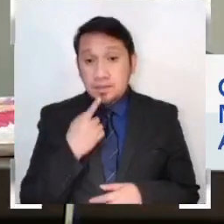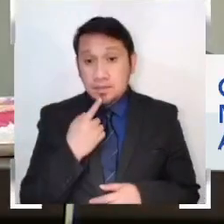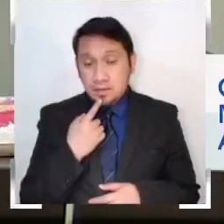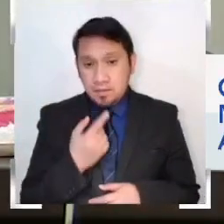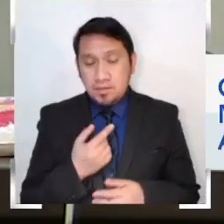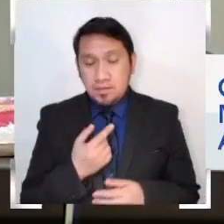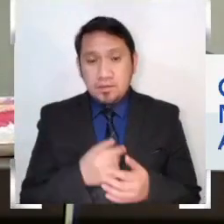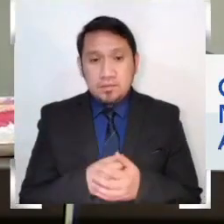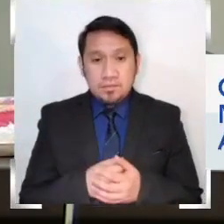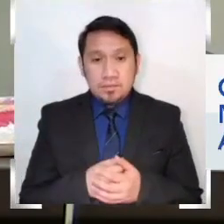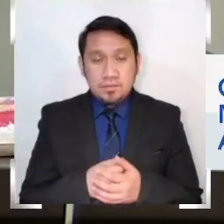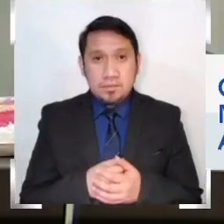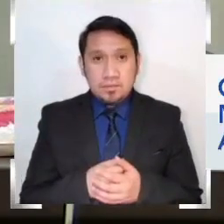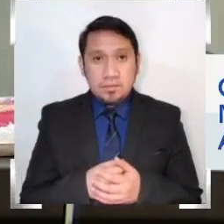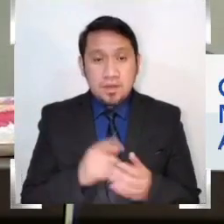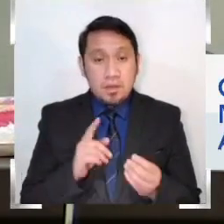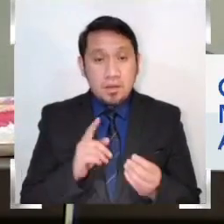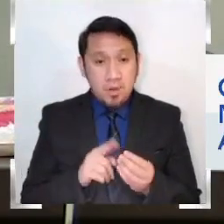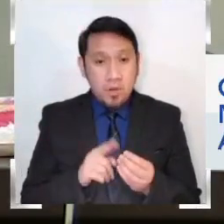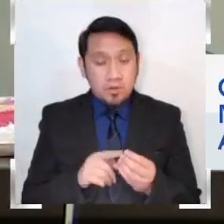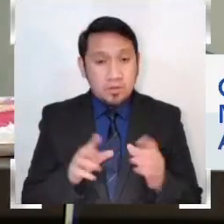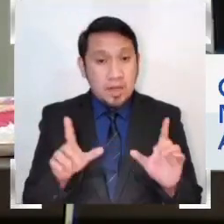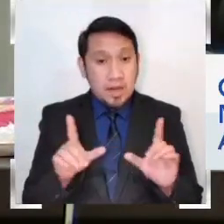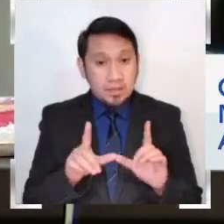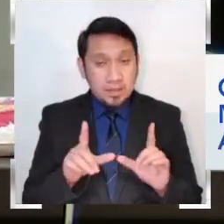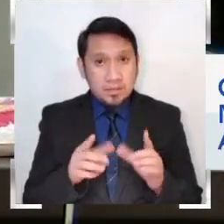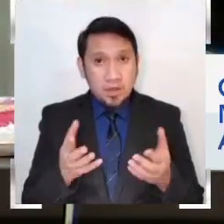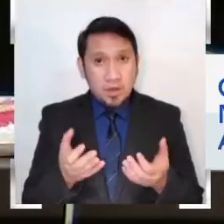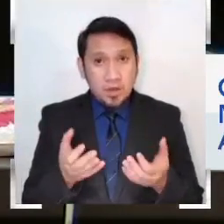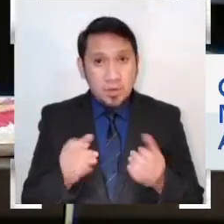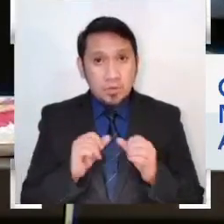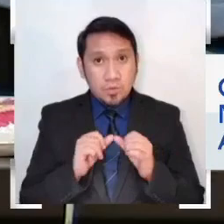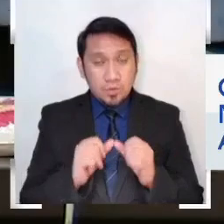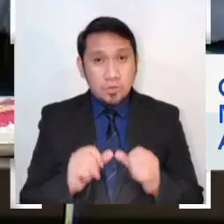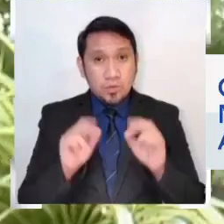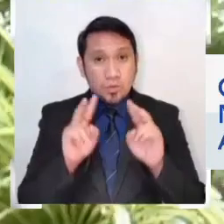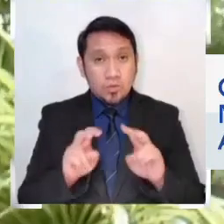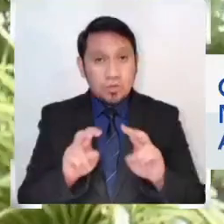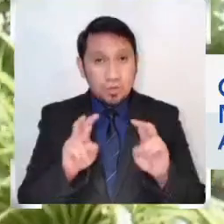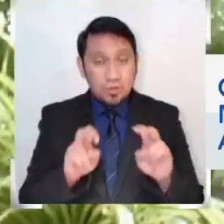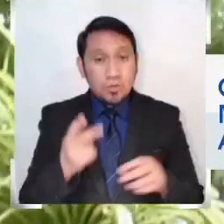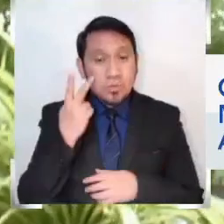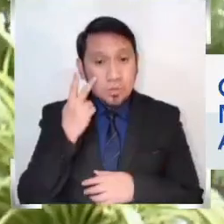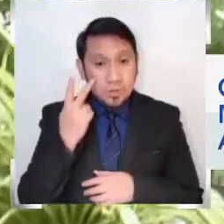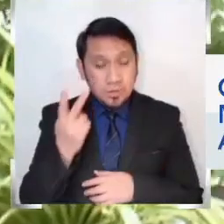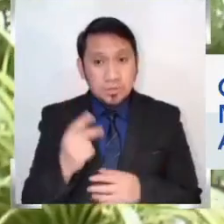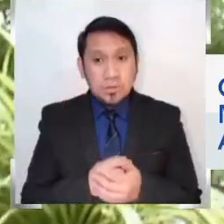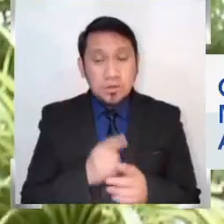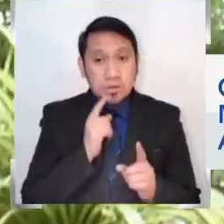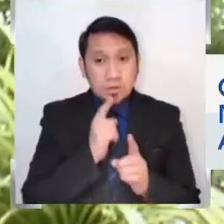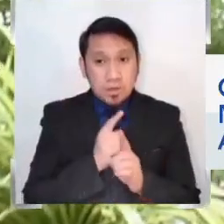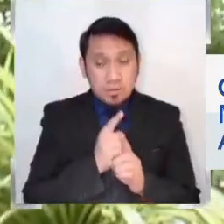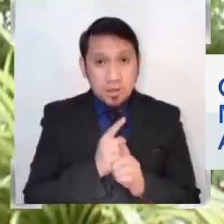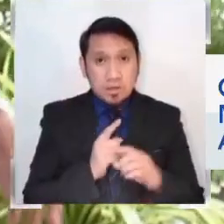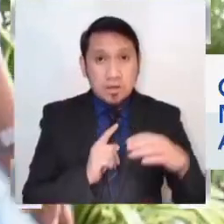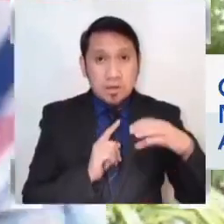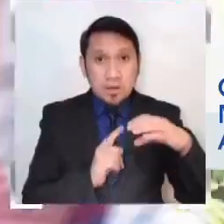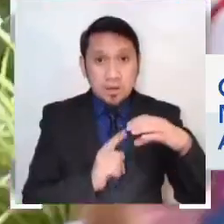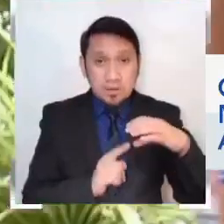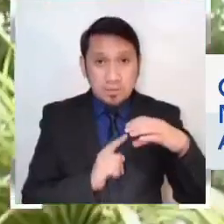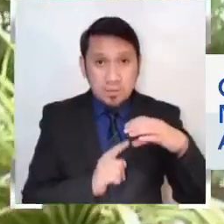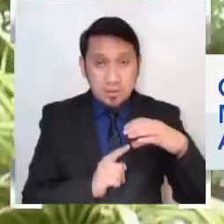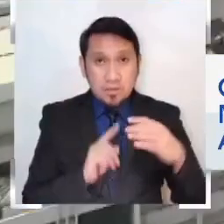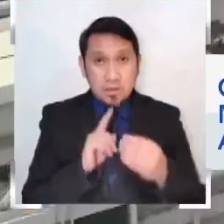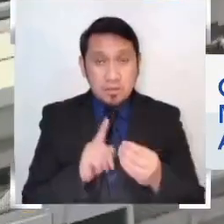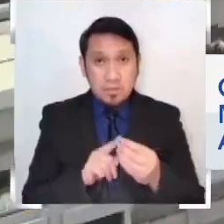Legislative Franchises, gusto niya ituloy ang mga investigasyon para makita kung itinama na anya ng ABS-CBN ang mga paglabag